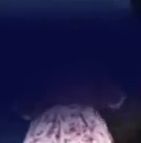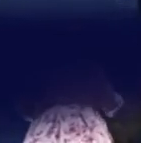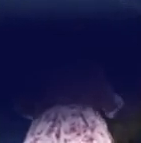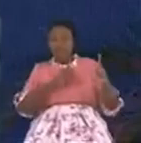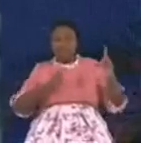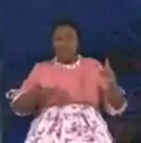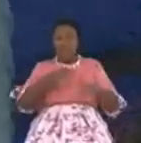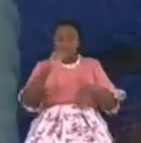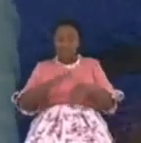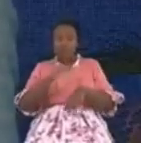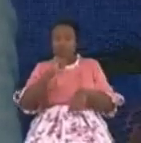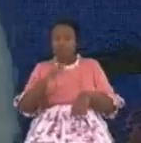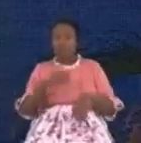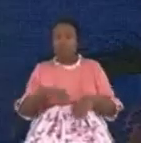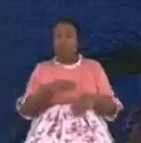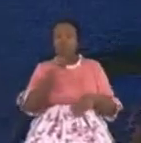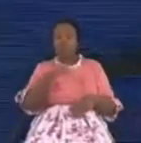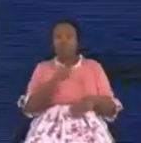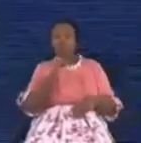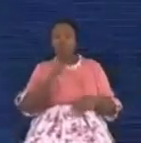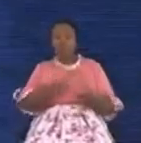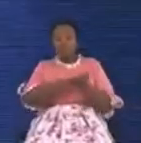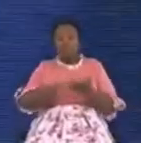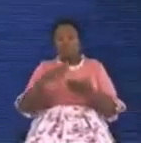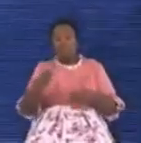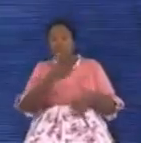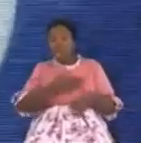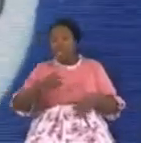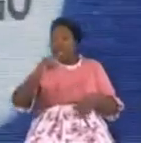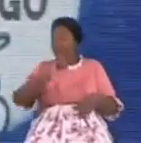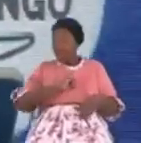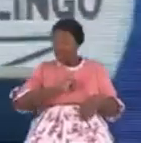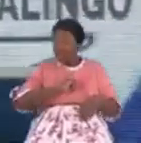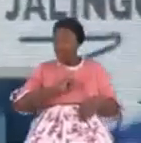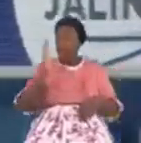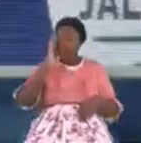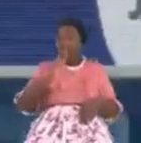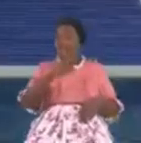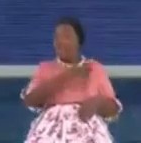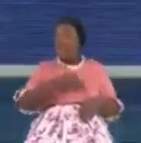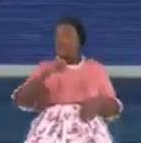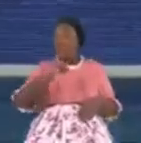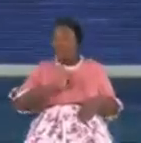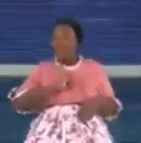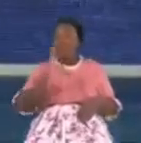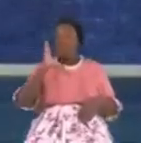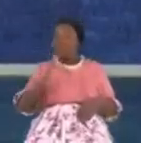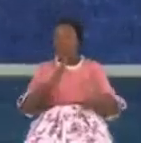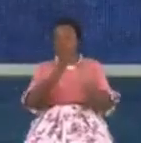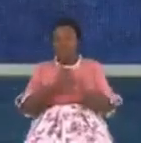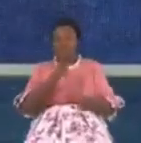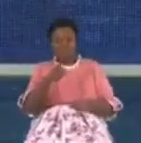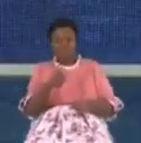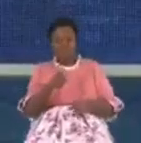na-asị, emetụkwala ihe na-adịghị aka, ihe na-adịghị ọcha aka, mụ onwe m ga-anabata gị, mụ onwe m